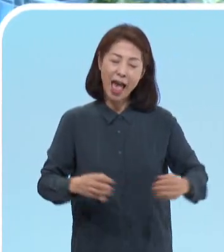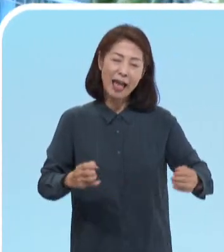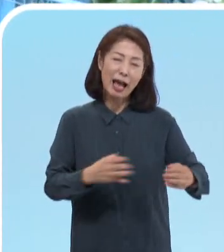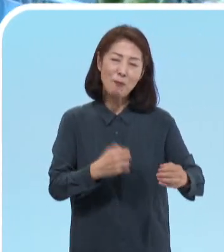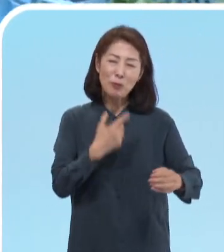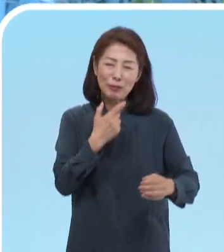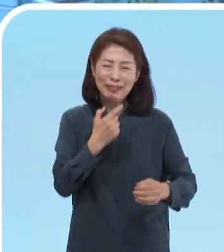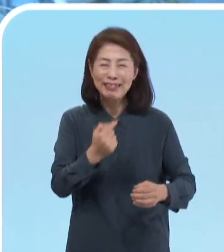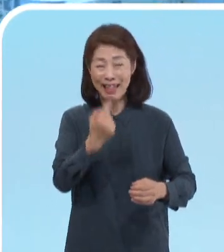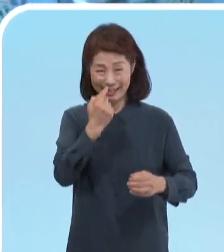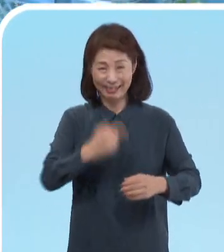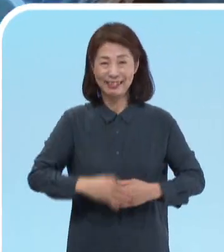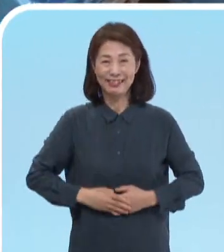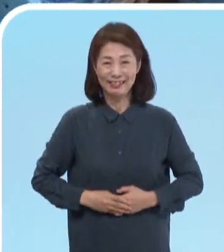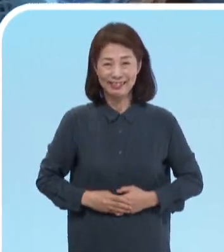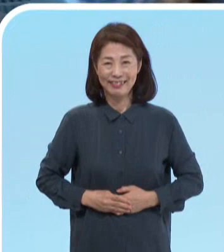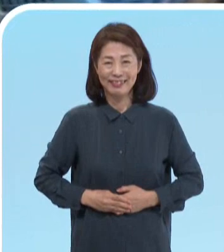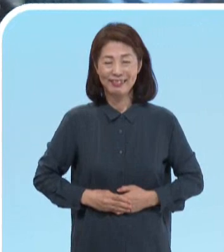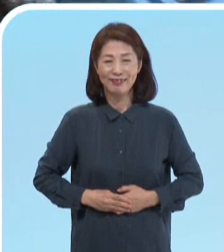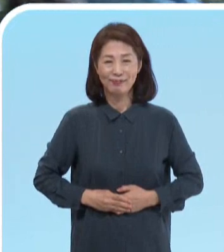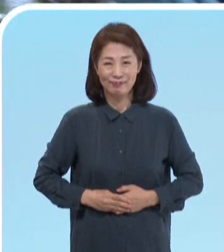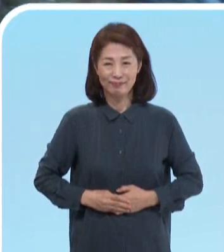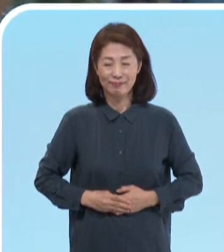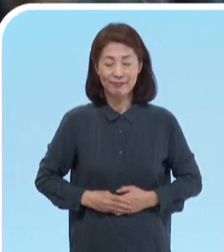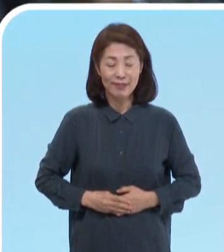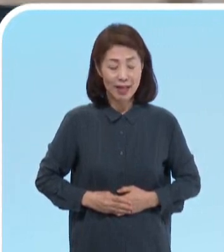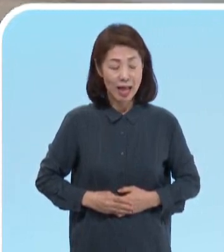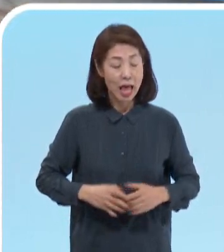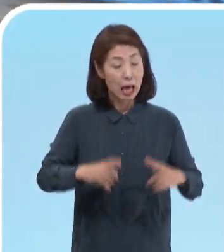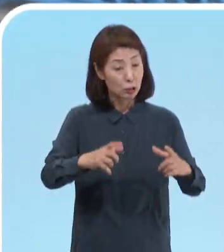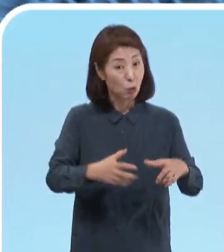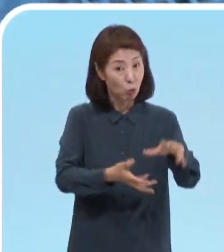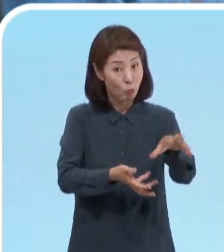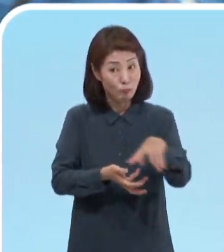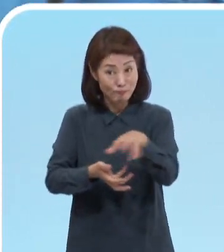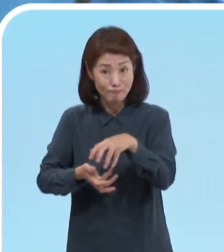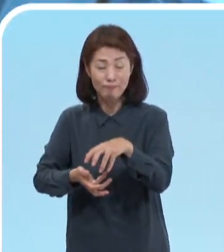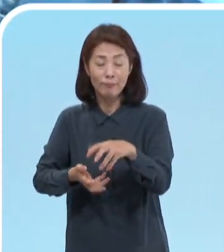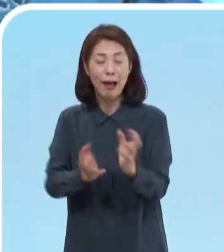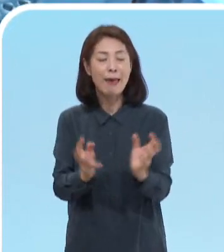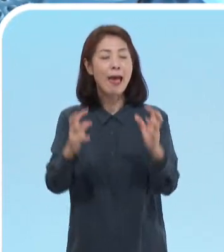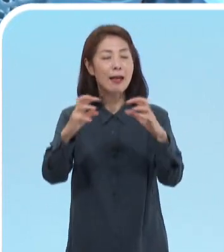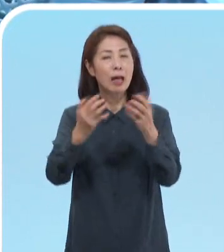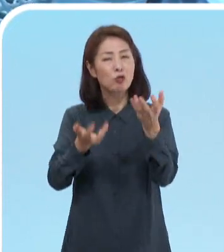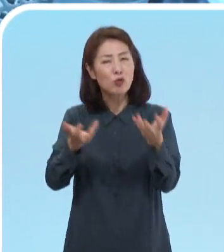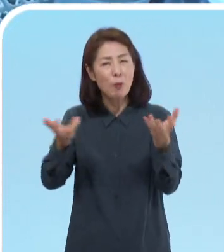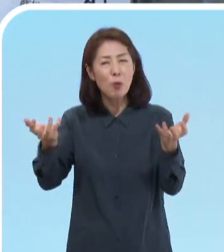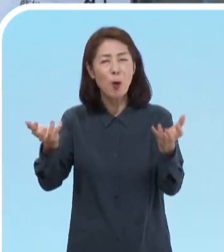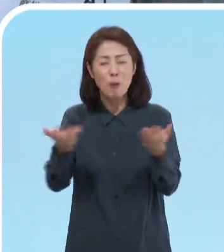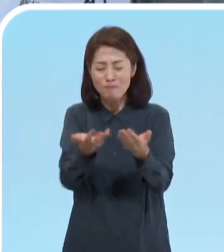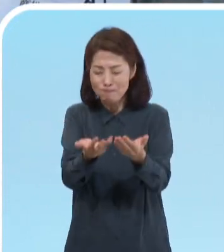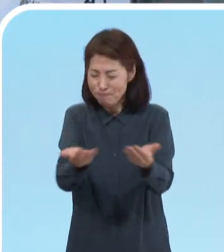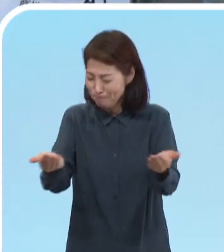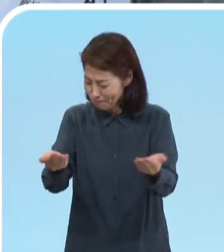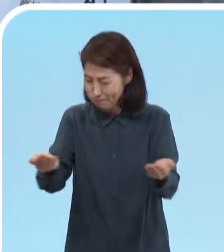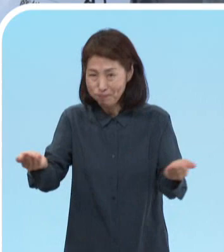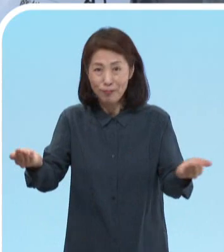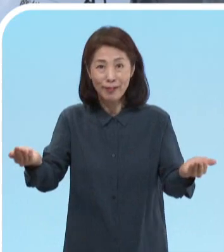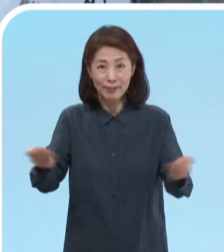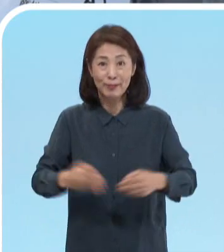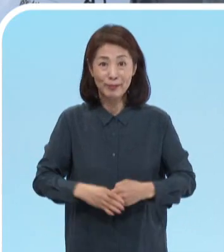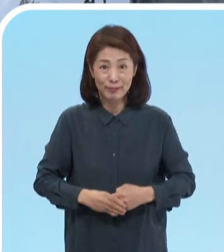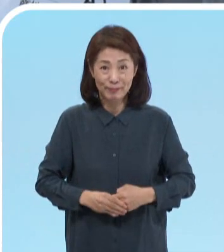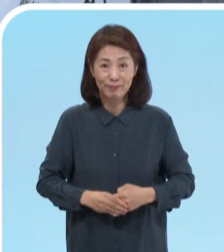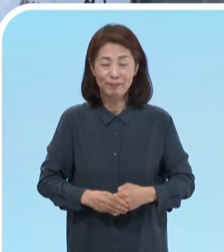い物したくなりますね。 地元で採れたばかりの新鮮な野菜や果物がずらりと並びます